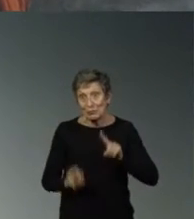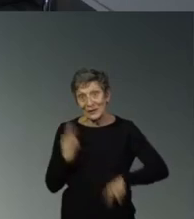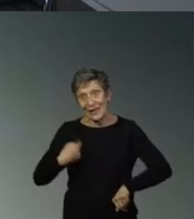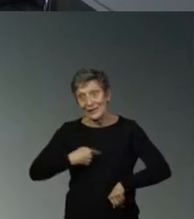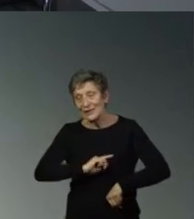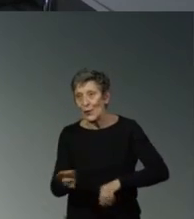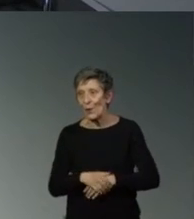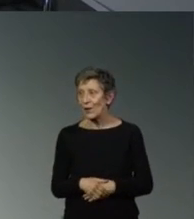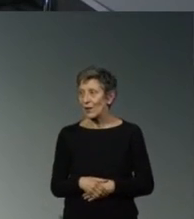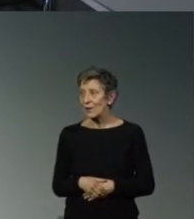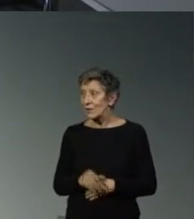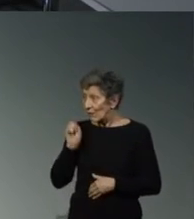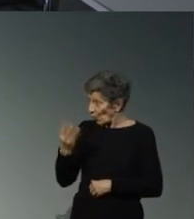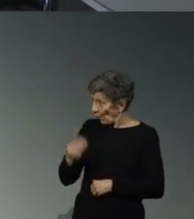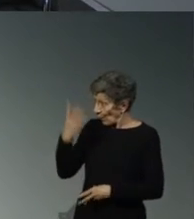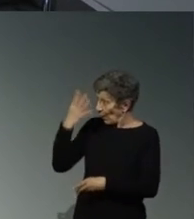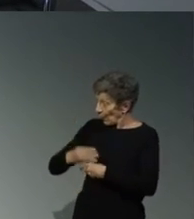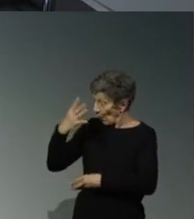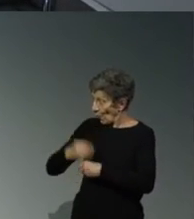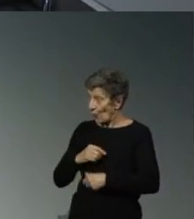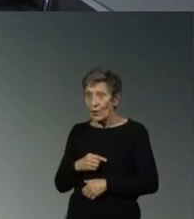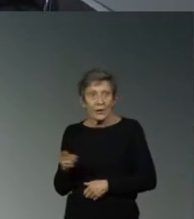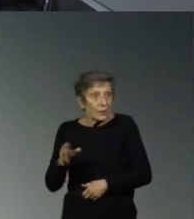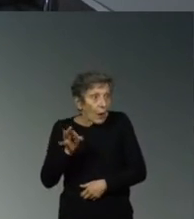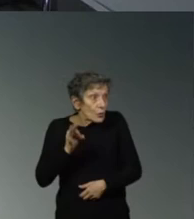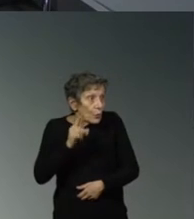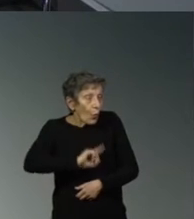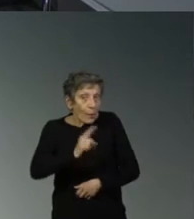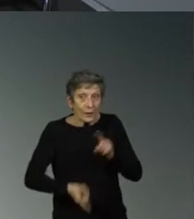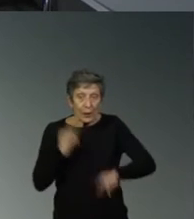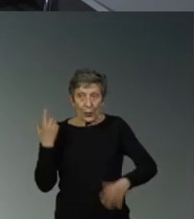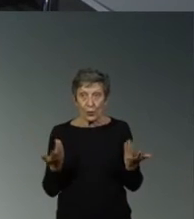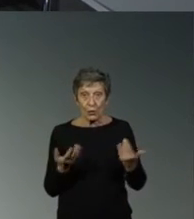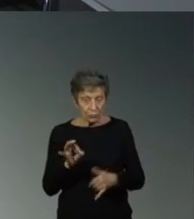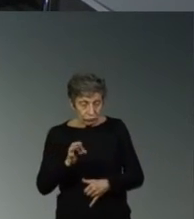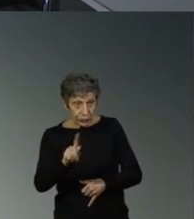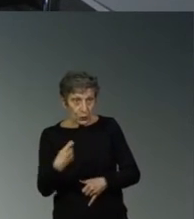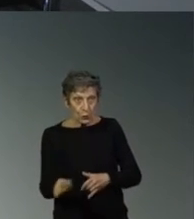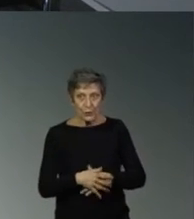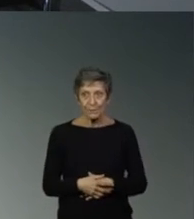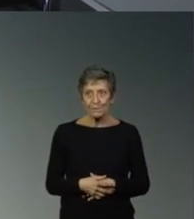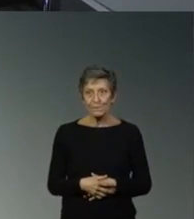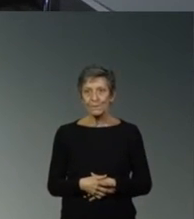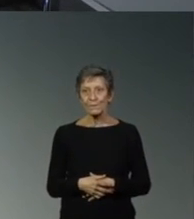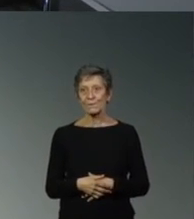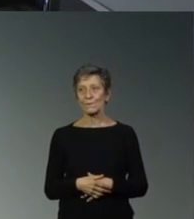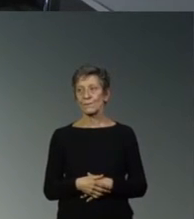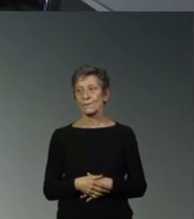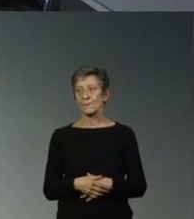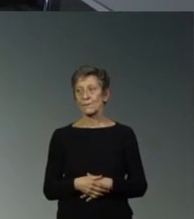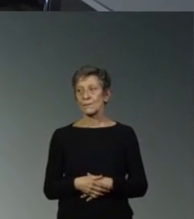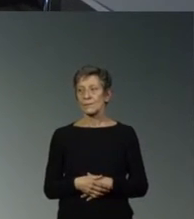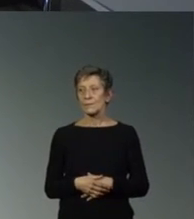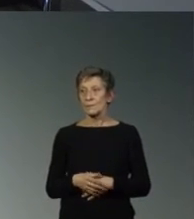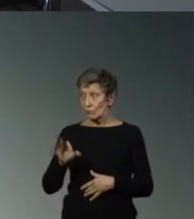aux enfants, y compris aux enfants de 50 ans, c'est très important qu'ils comprennent ces outils. Ouais. Oui, bien sûr. Oui, je